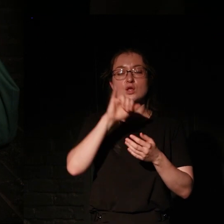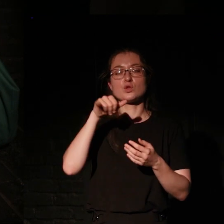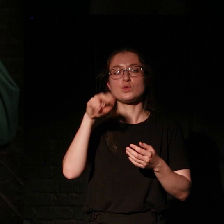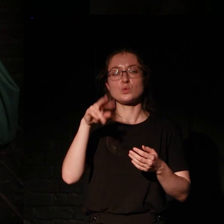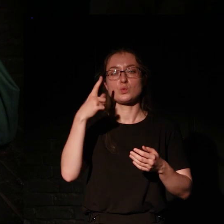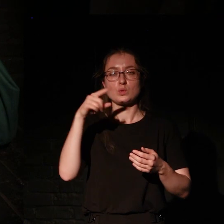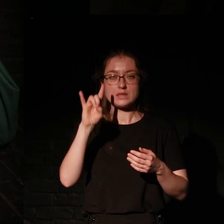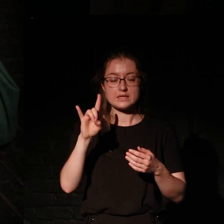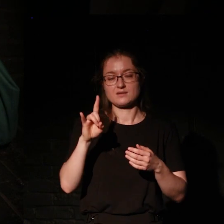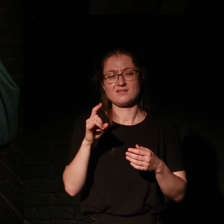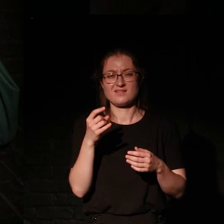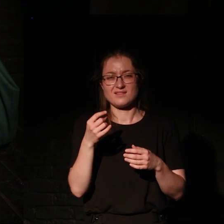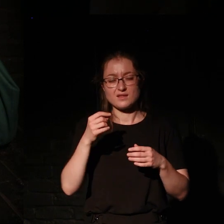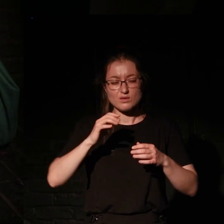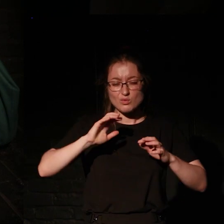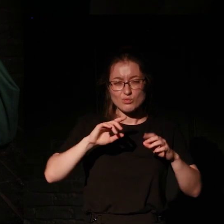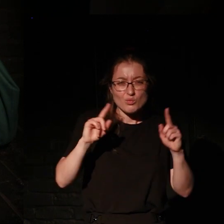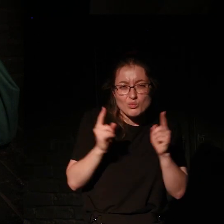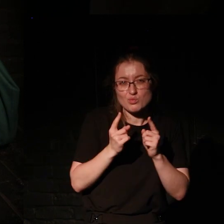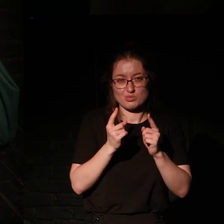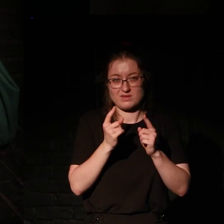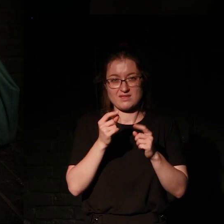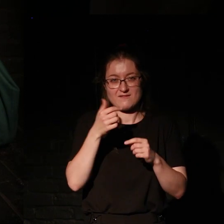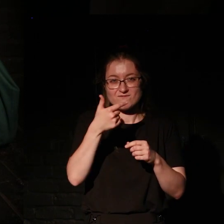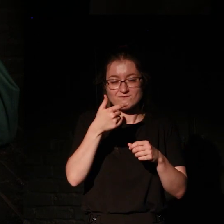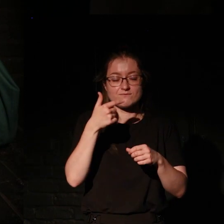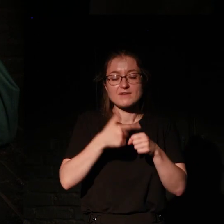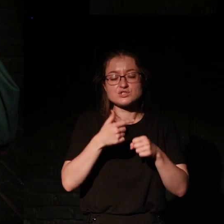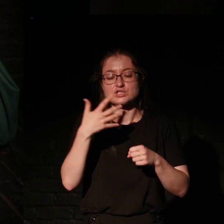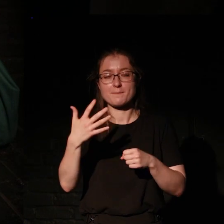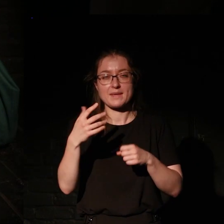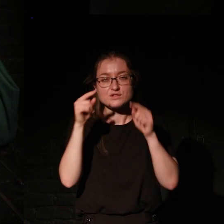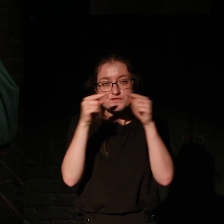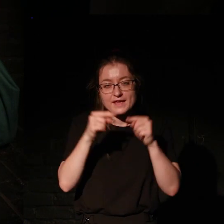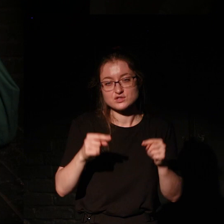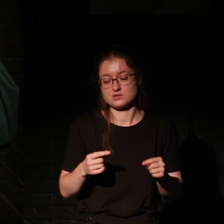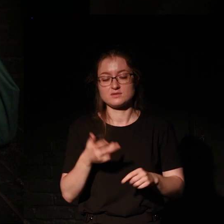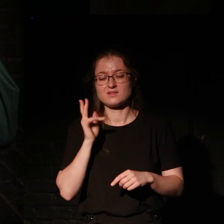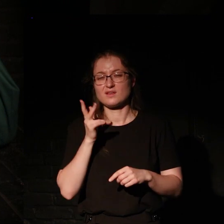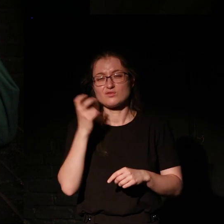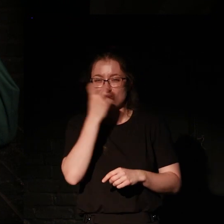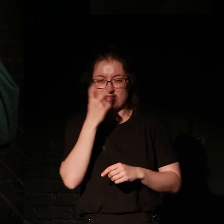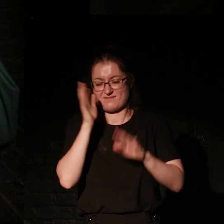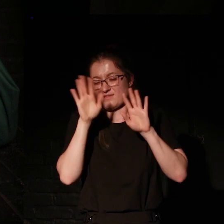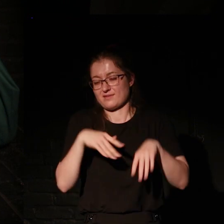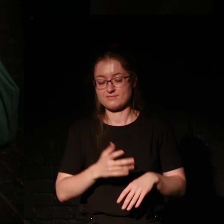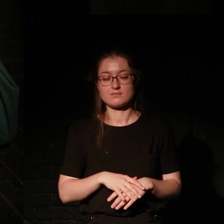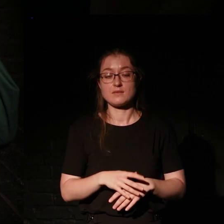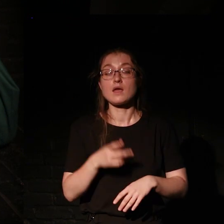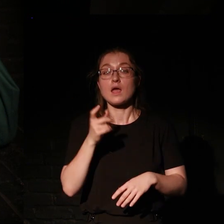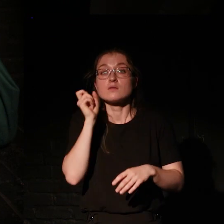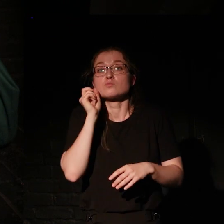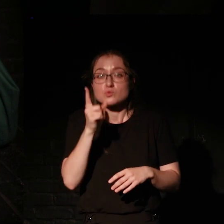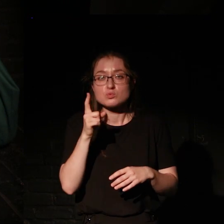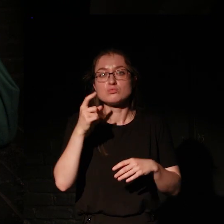tam się będzie zajmował takim małym listem. A tam jest taki ciekawy fragment,